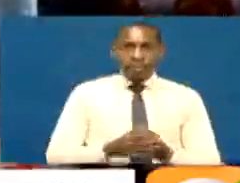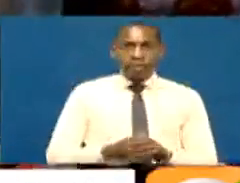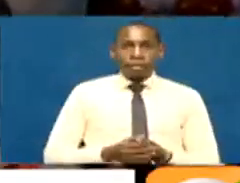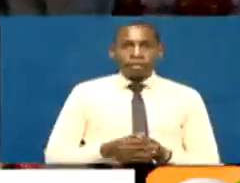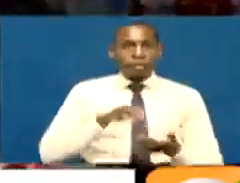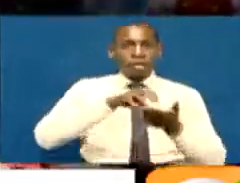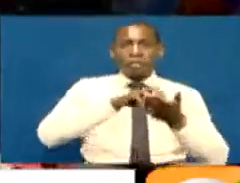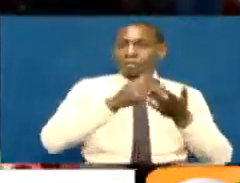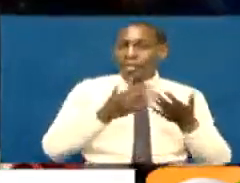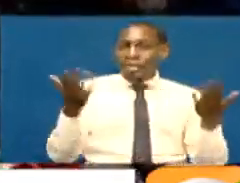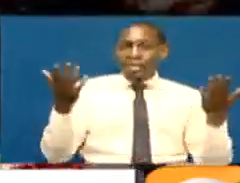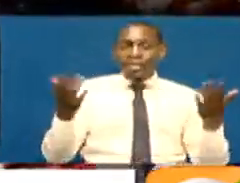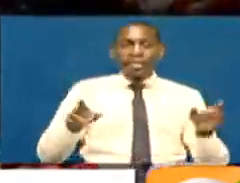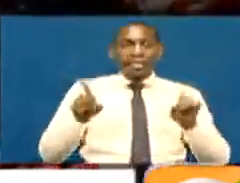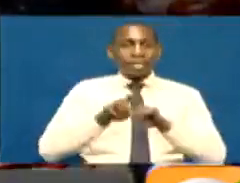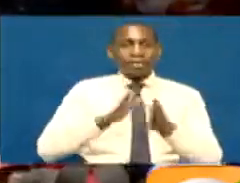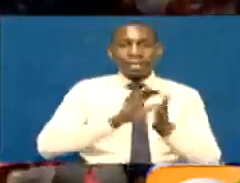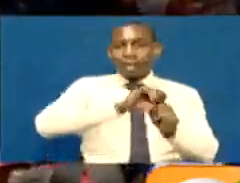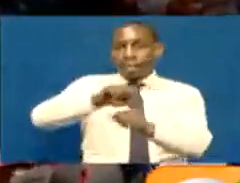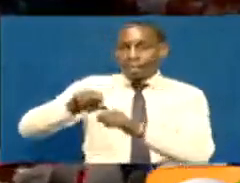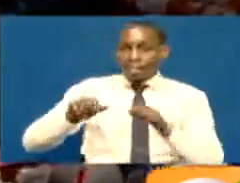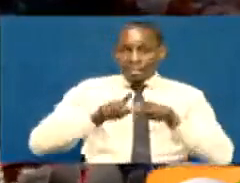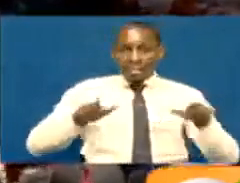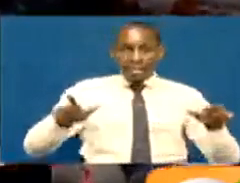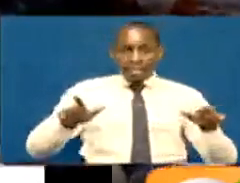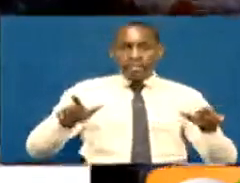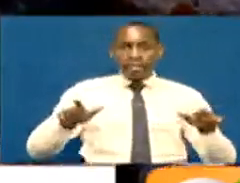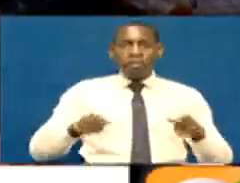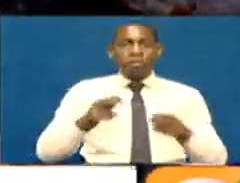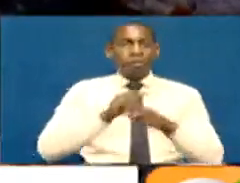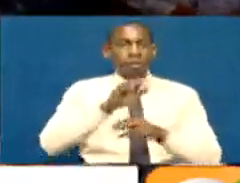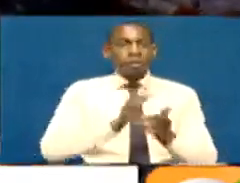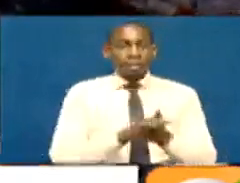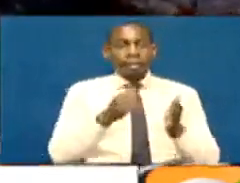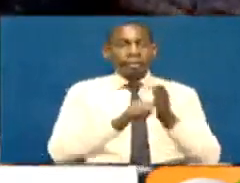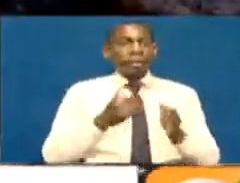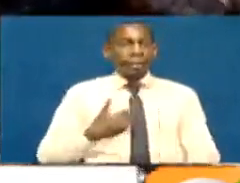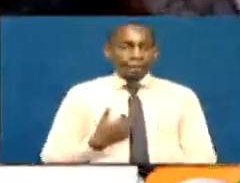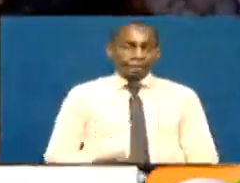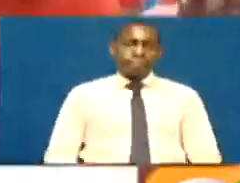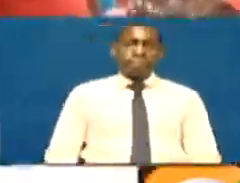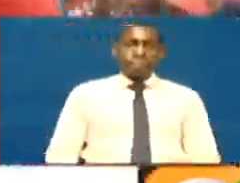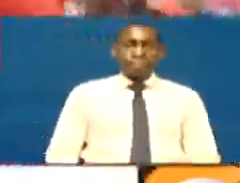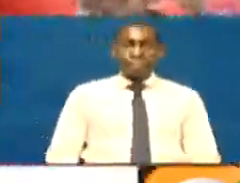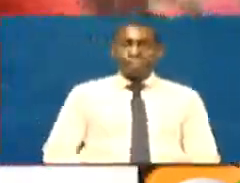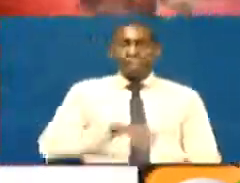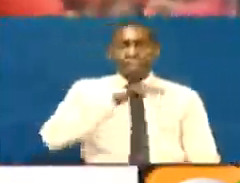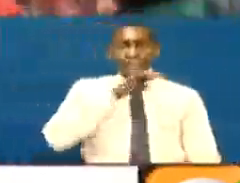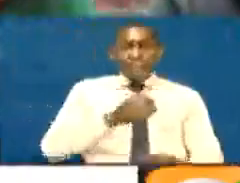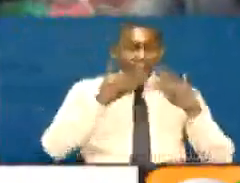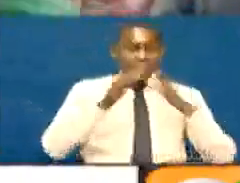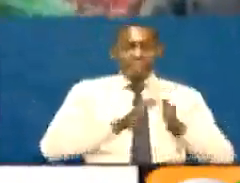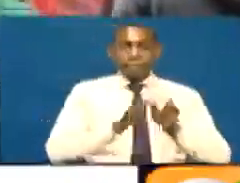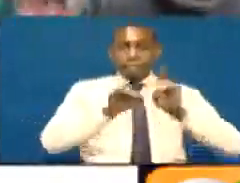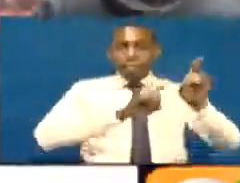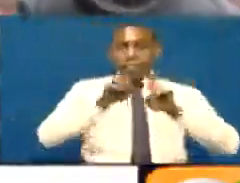cheo chochote ambaye ameiba shamba ya mwananchi, chuma chako kimotoni, my friend. Odinga alikunja jamvi la